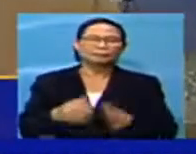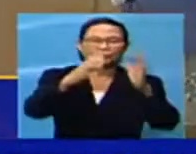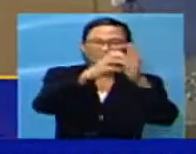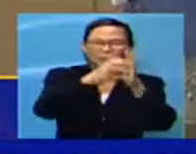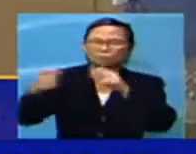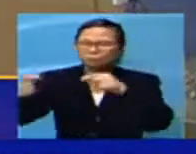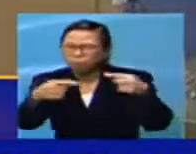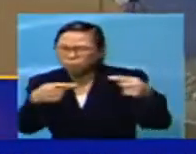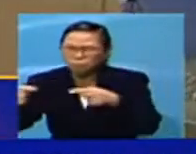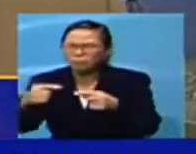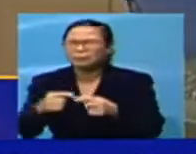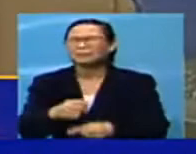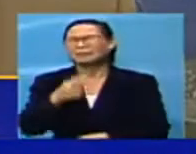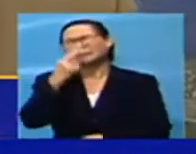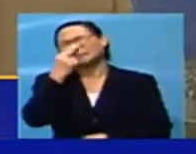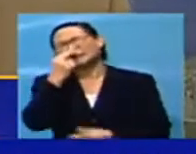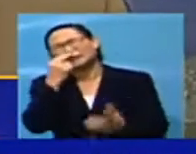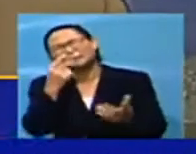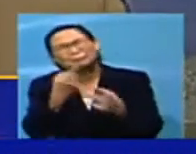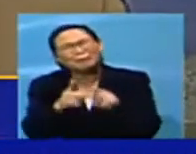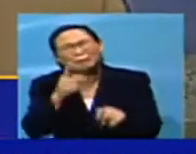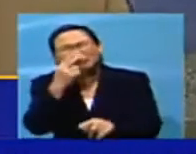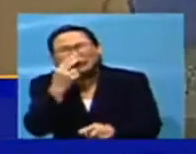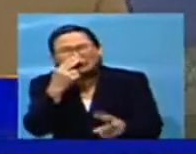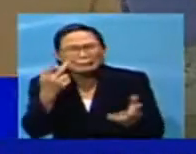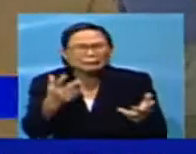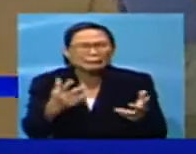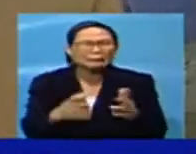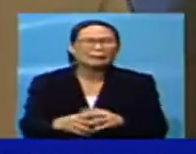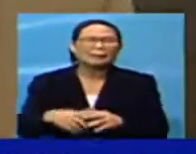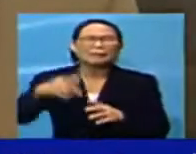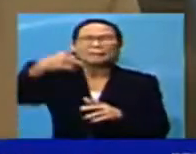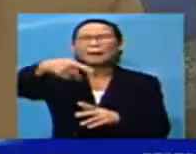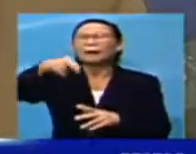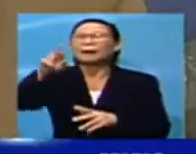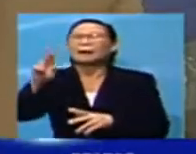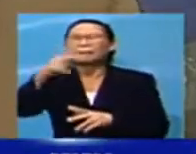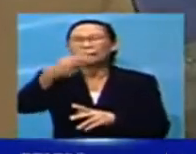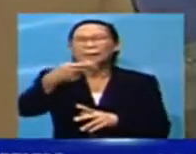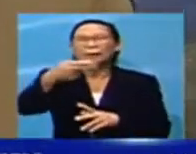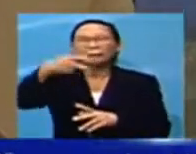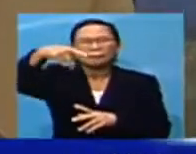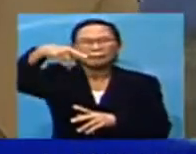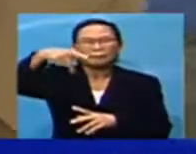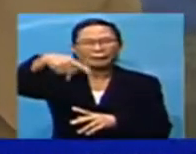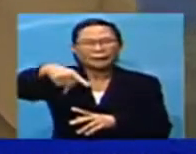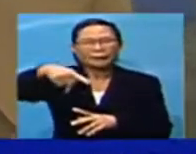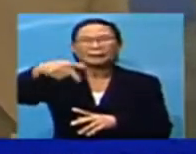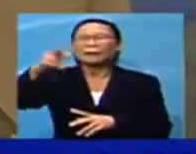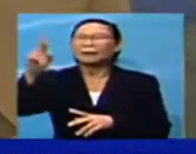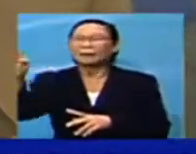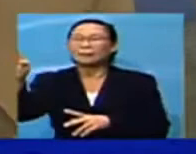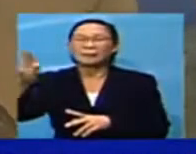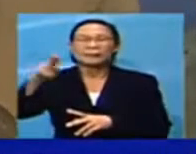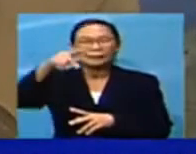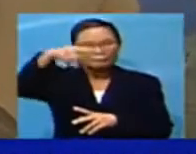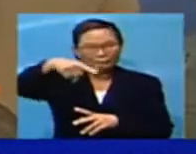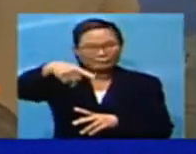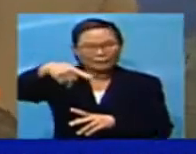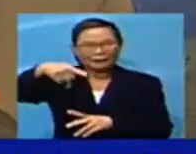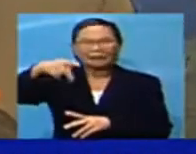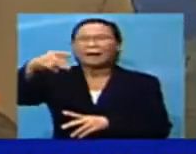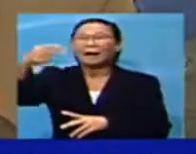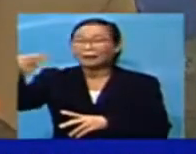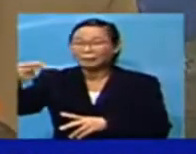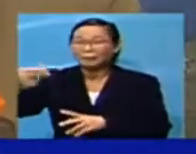Tetapi yang peliknya, pihak belah Pakatan Harapan ini menyerang BN pula. Ini yang kita tidak faham. Tak tak? Dan